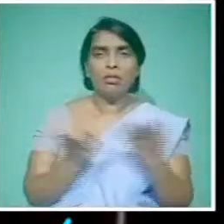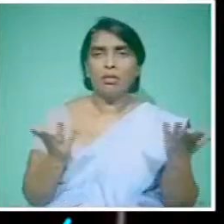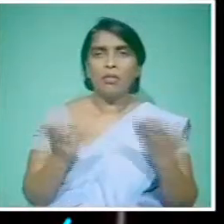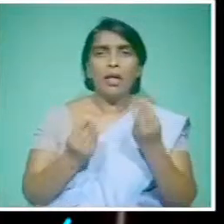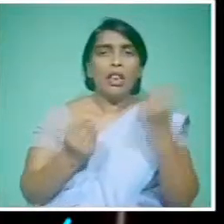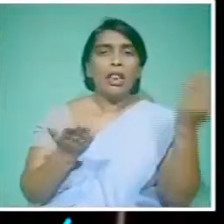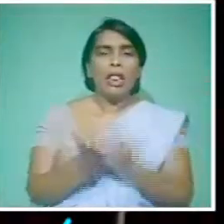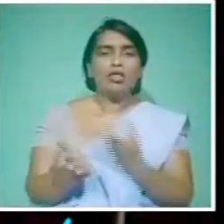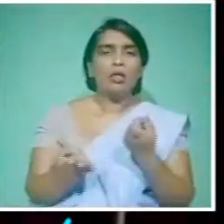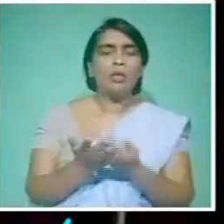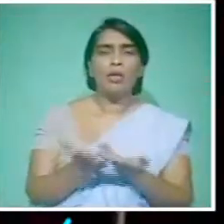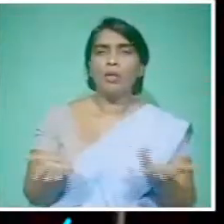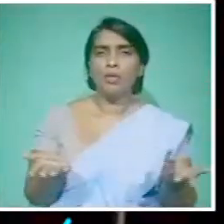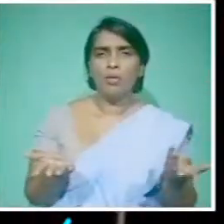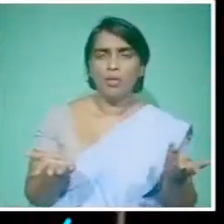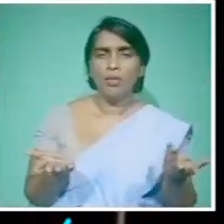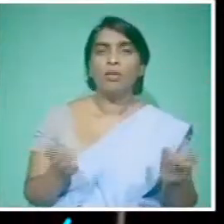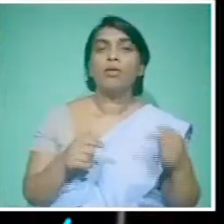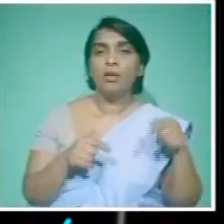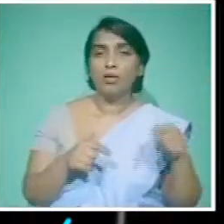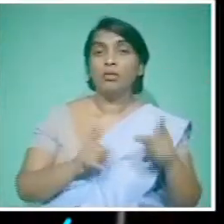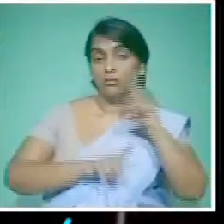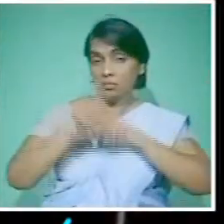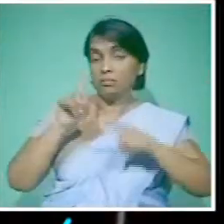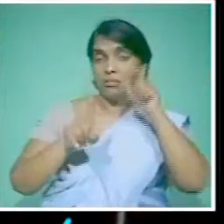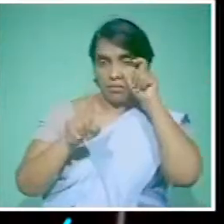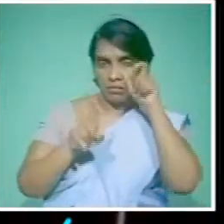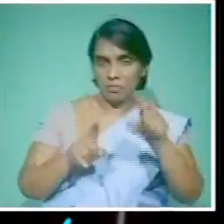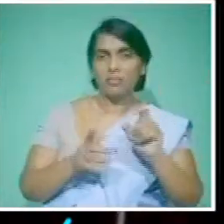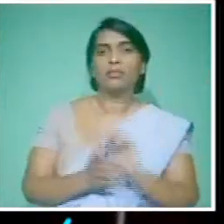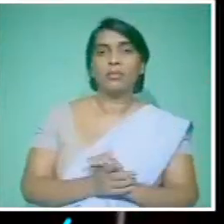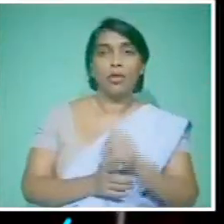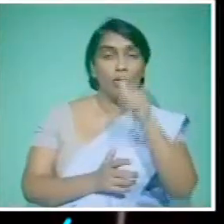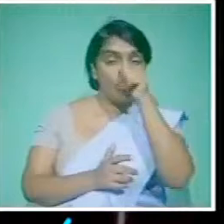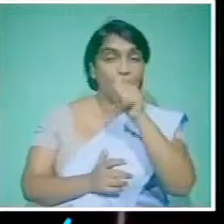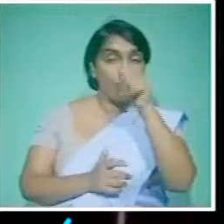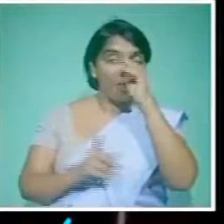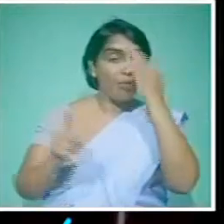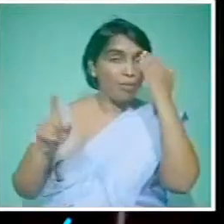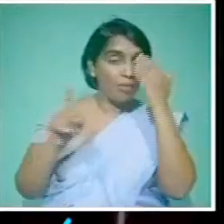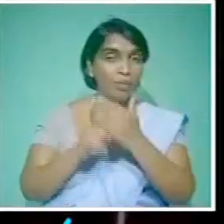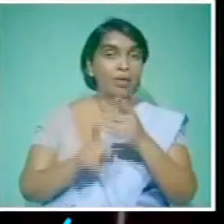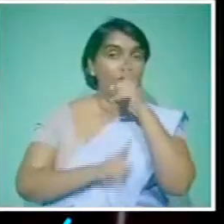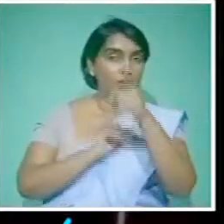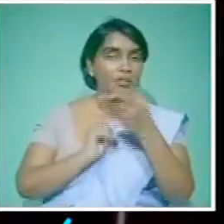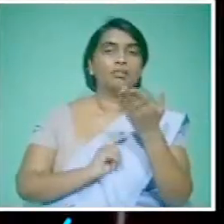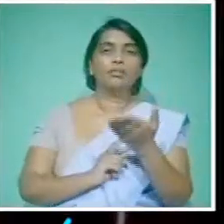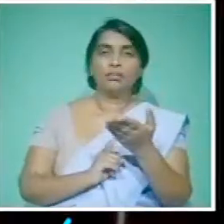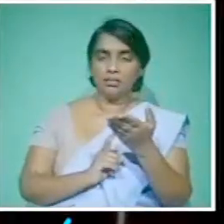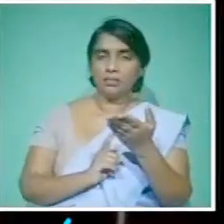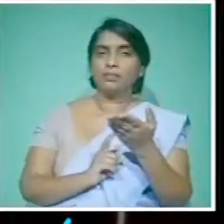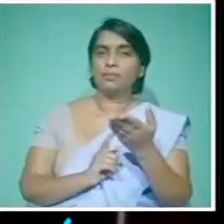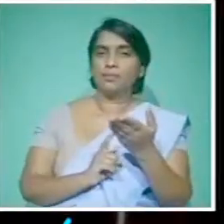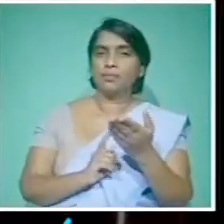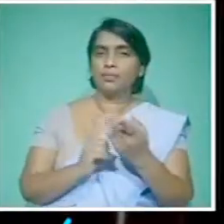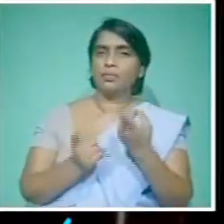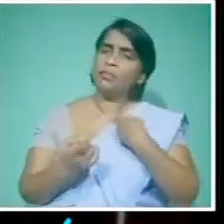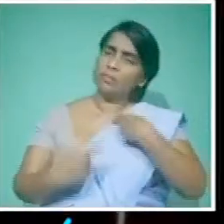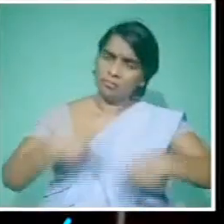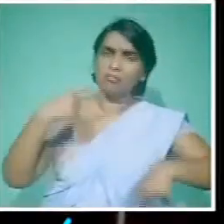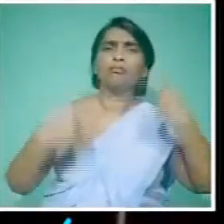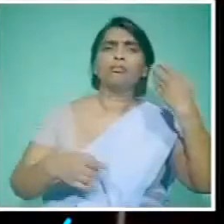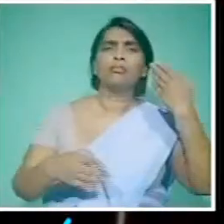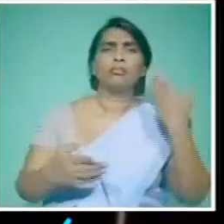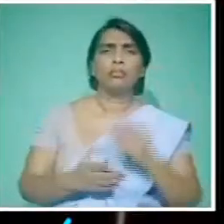ඊතර සල්ලි වලට උනේ මේක අපි කතා කළ යුතුයි හොරකම් ගැන කතා කරන ඔබතුමාලා කතා කරමු අපි ඒක